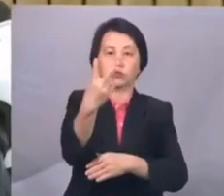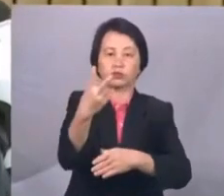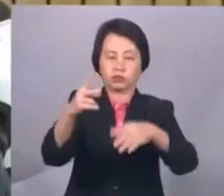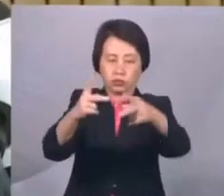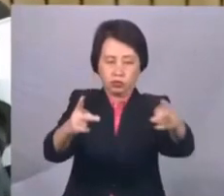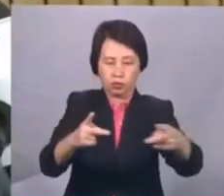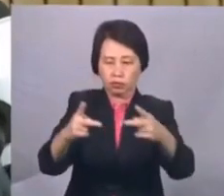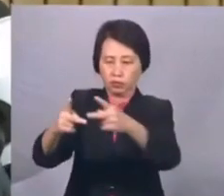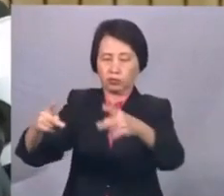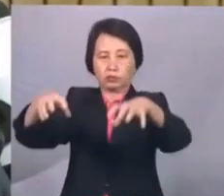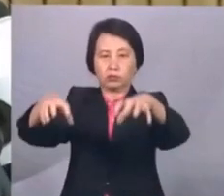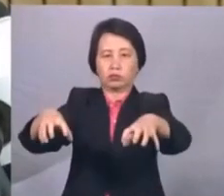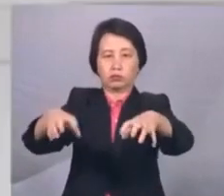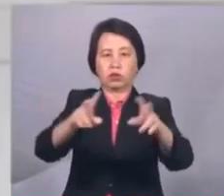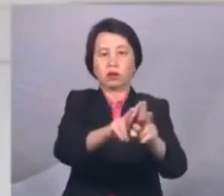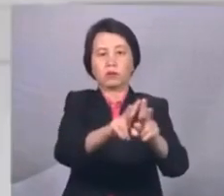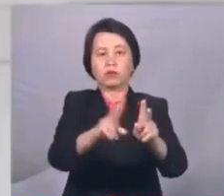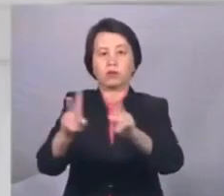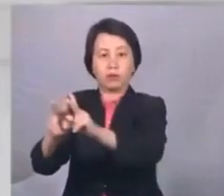kawasan terbaik